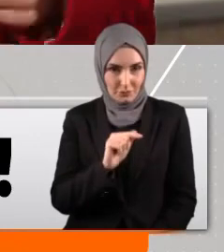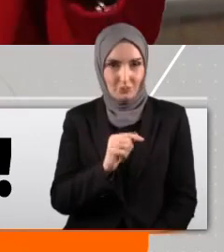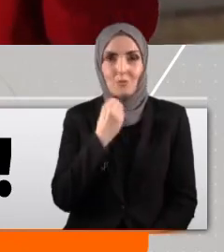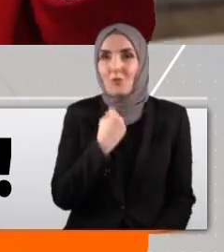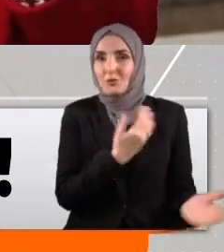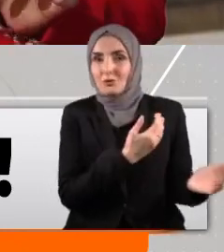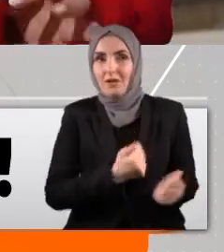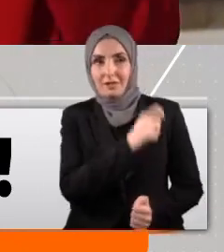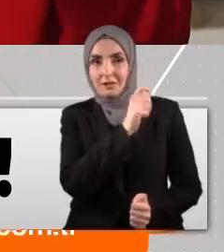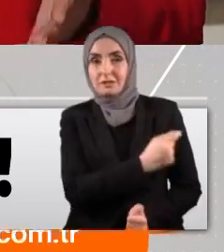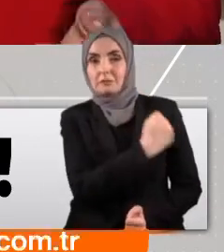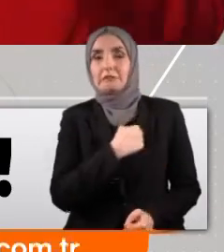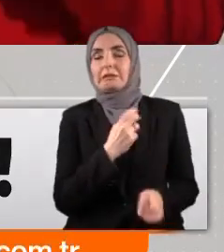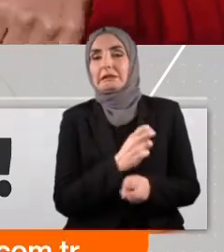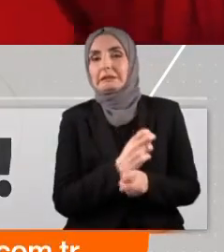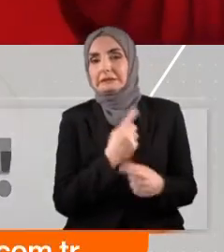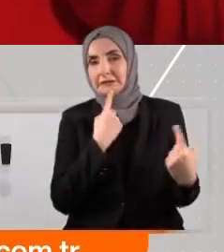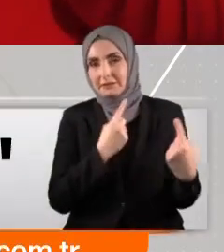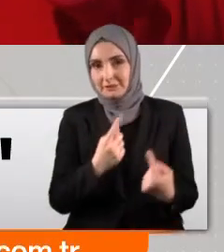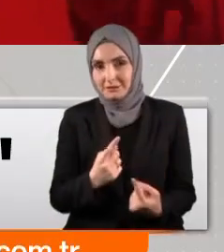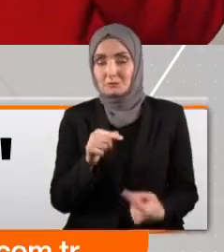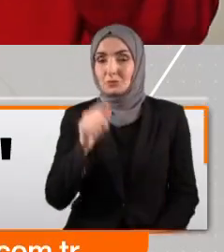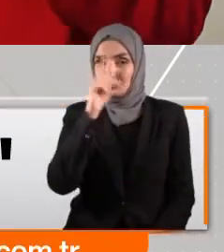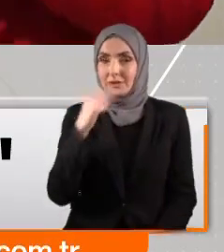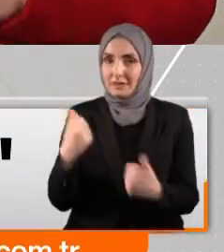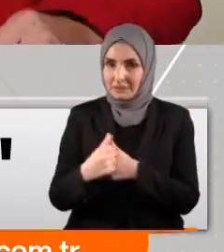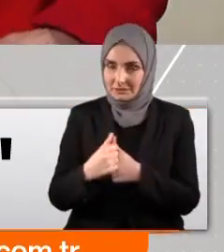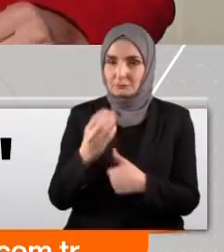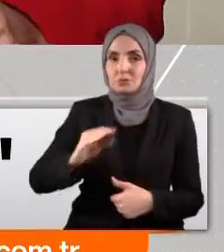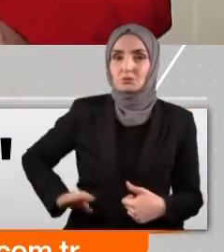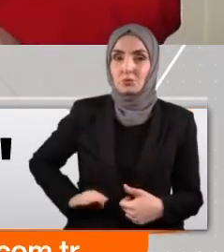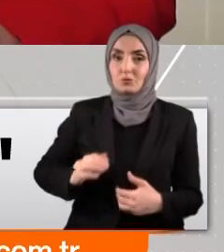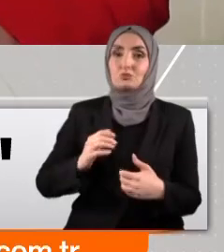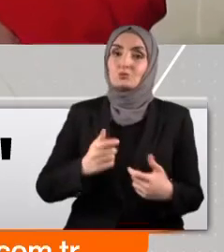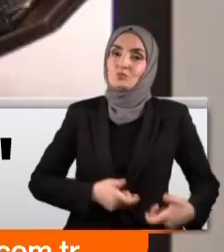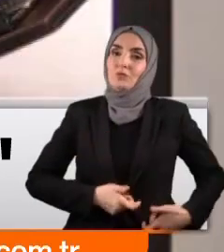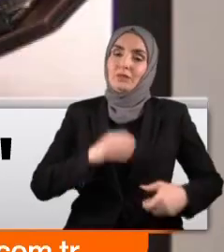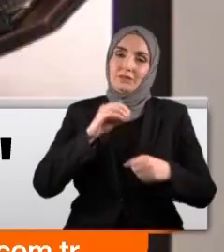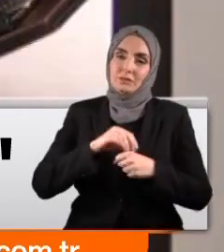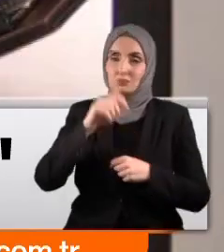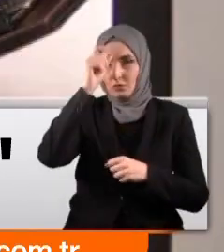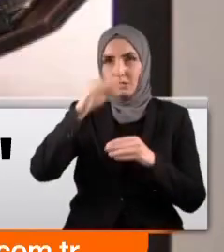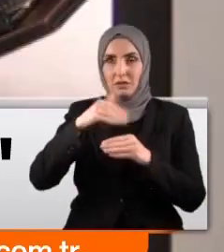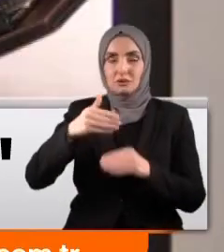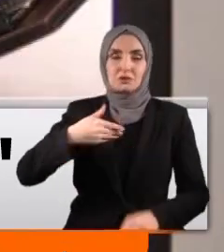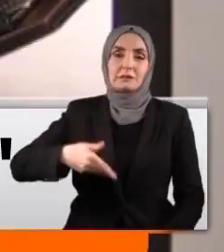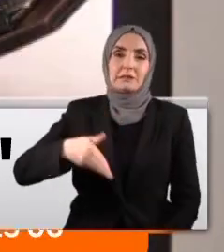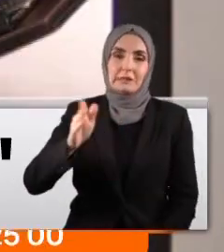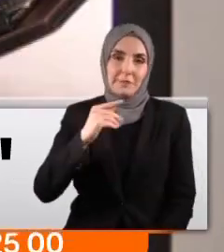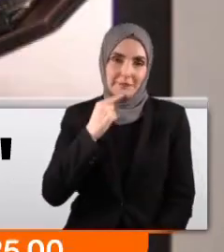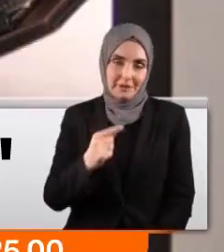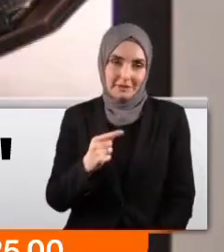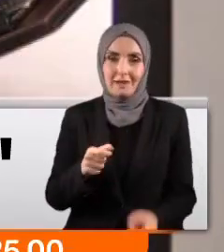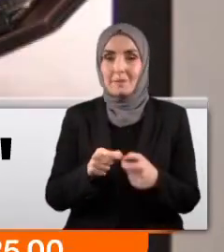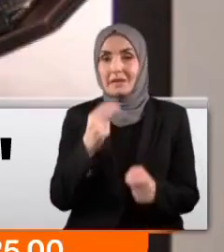söyledi işte bu yüzden de eşinin ve çocuğunun güvenliği için yurt dışına çıktıklarını söyledi Beril Talu da tıpkı eşi gibi